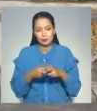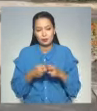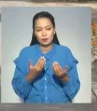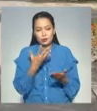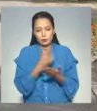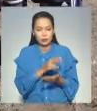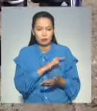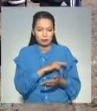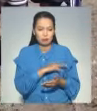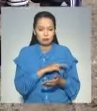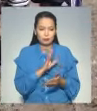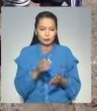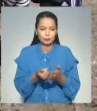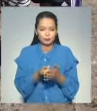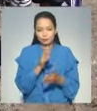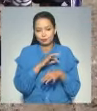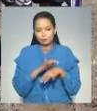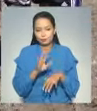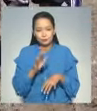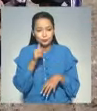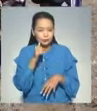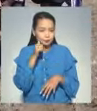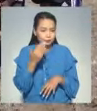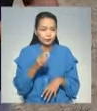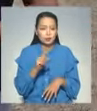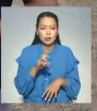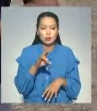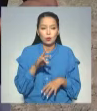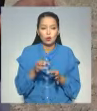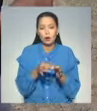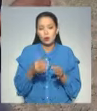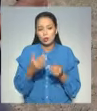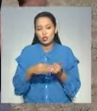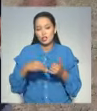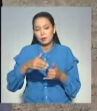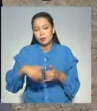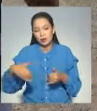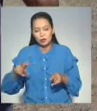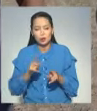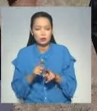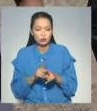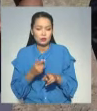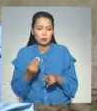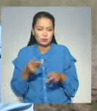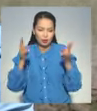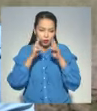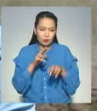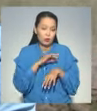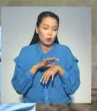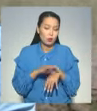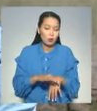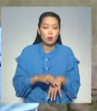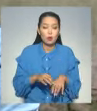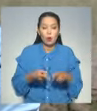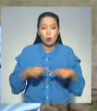жұмысымызды жүргіздіреміз. Естеріңізге салайық, өткен жылы Баскөл ауылында кәсіпкерлер жерді қазып, ор жасаған болатын. Тексеру жүргізген құзырлы